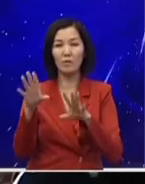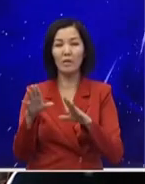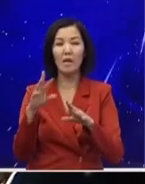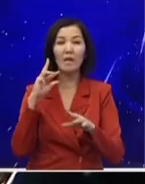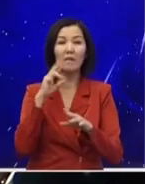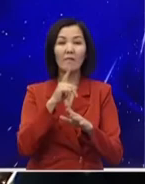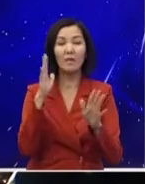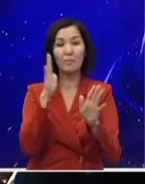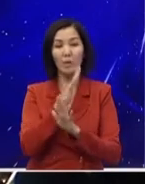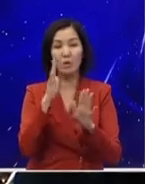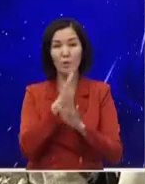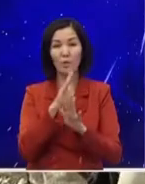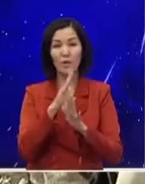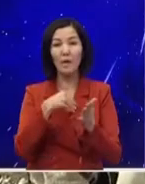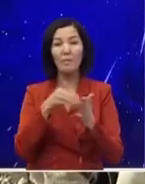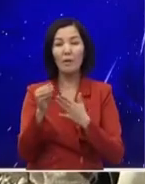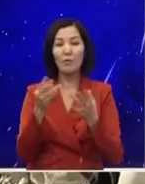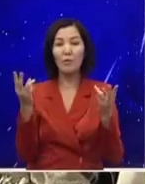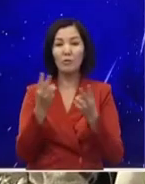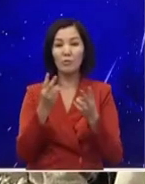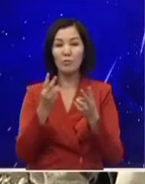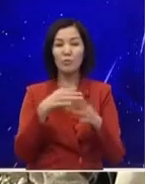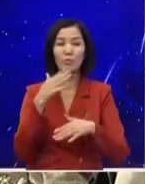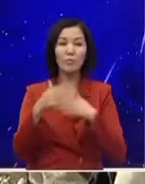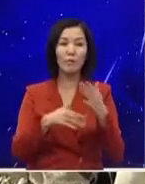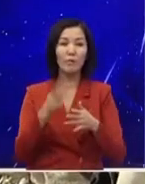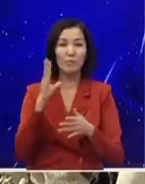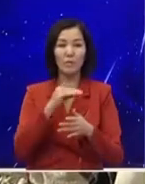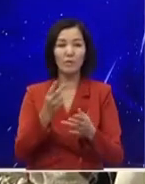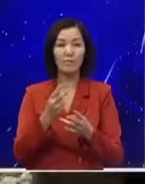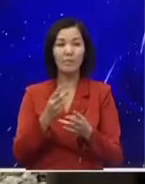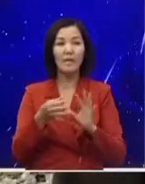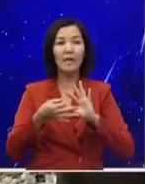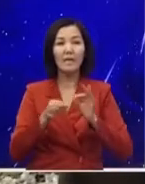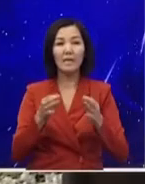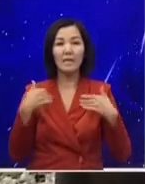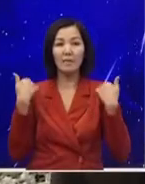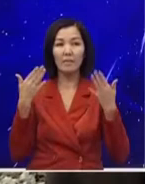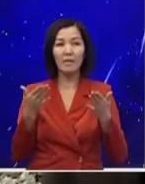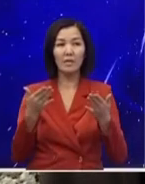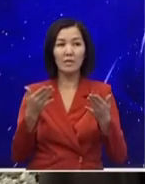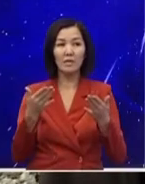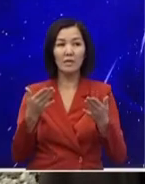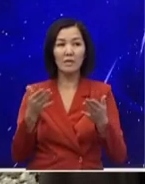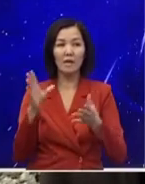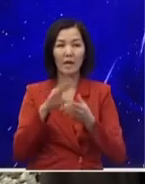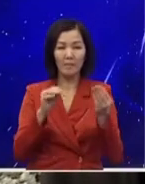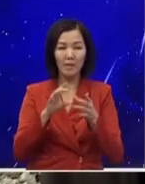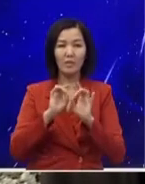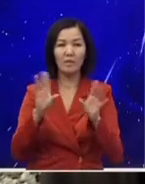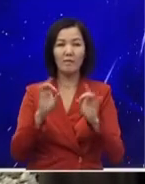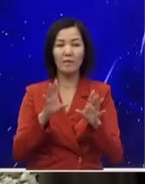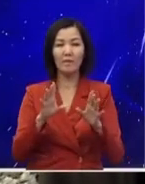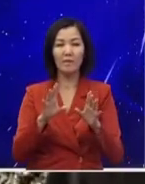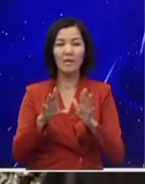природе. И потому желательно покупать то, что подлежит переработке. Конкретные предложения – это, ну, опять же, ставить